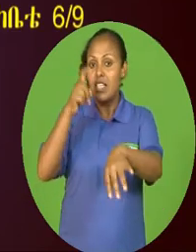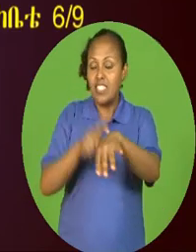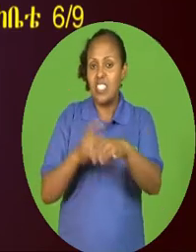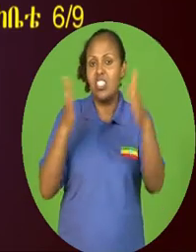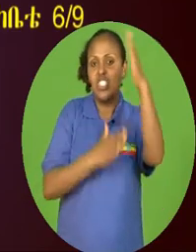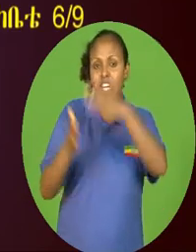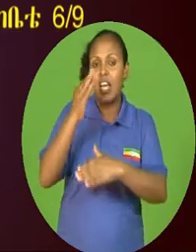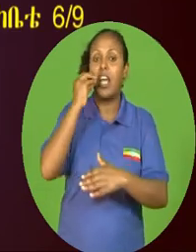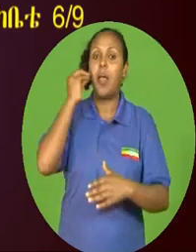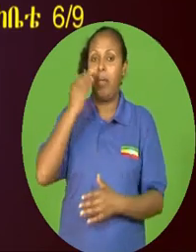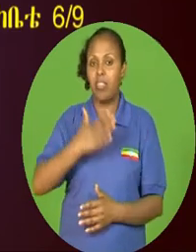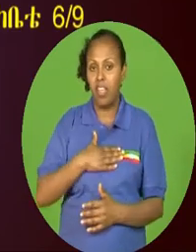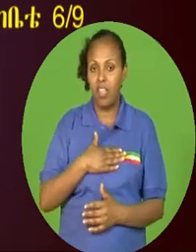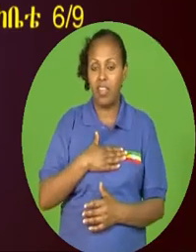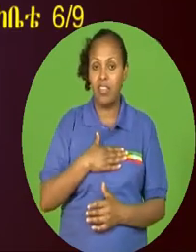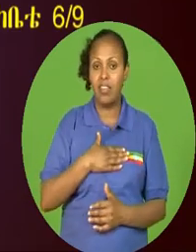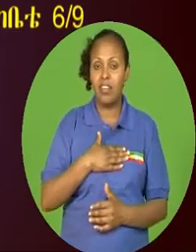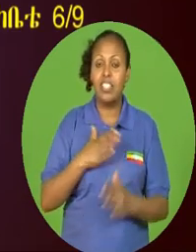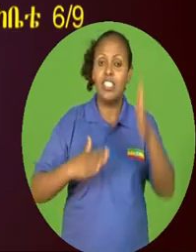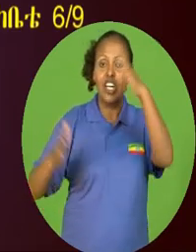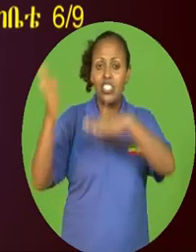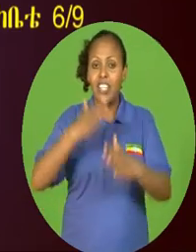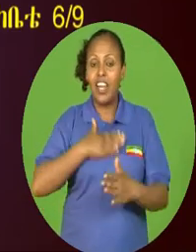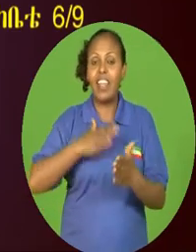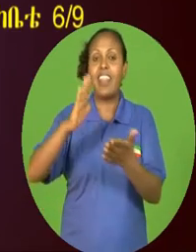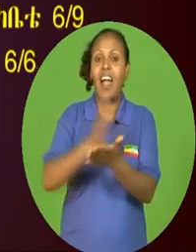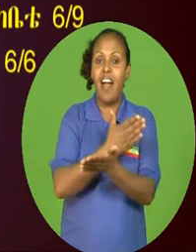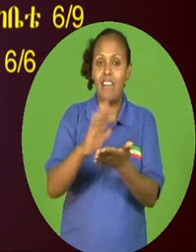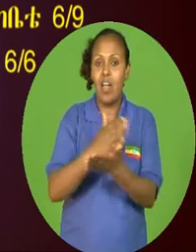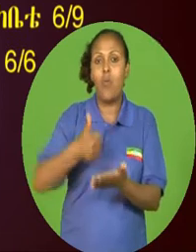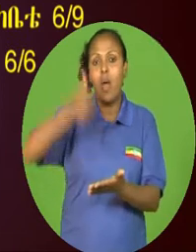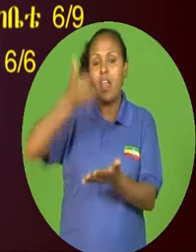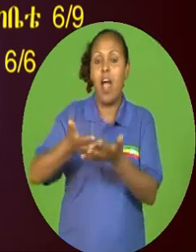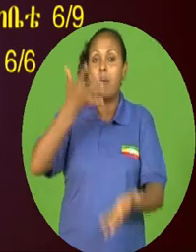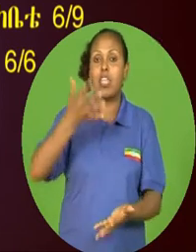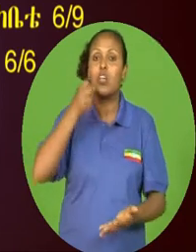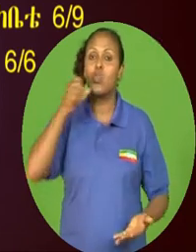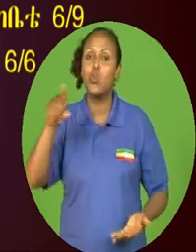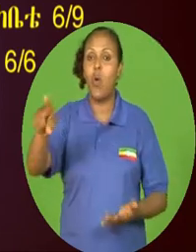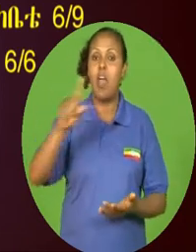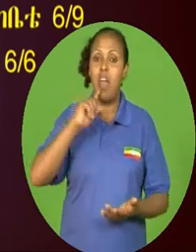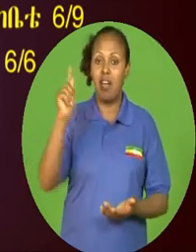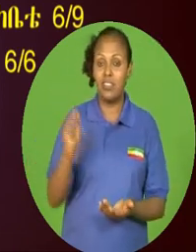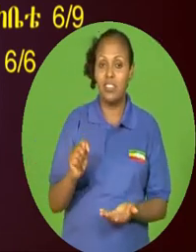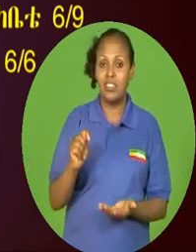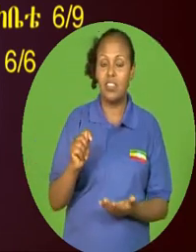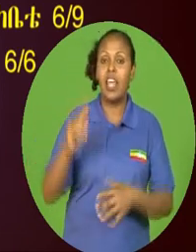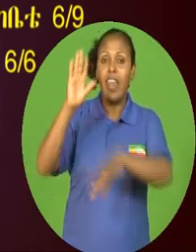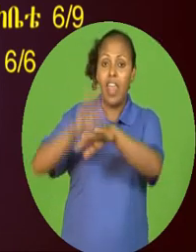ትደርሳለች ሁሉ ጊዜ ስቸገር ከቤቴ የችግሬ ተካፋይ ዋና ሀብቴ እሷ